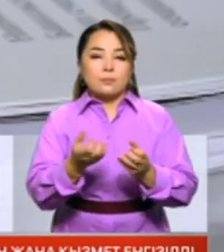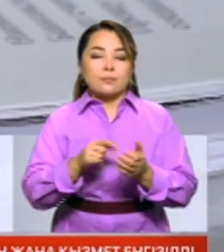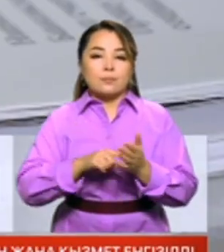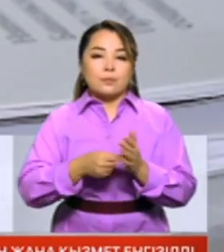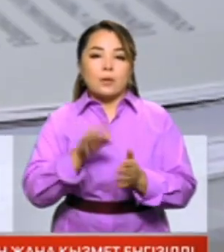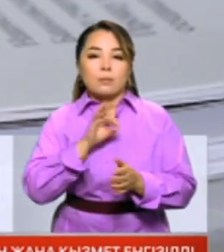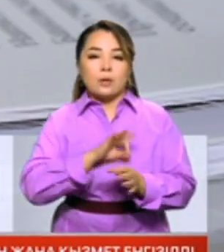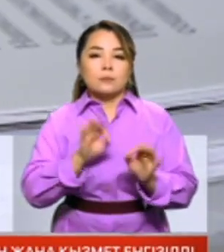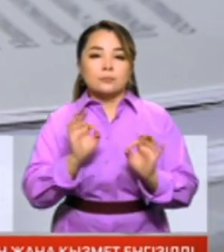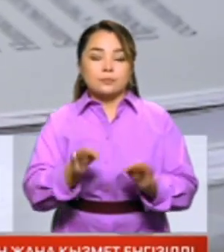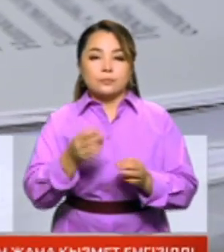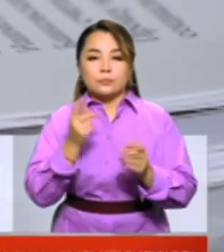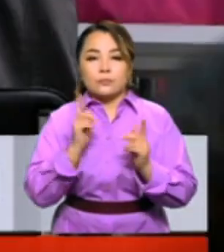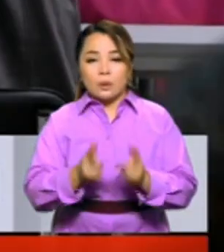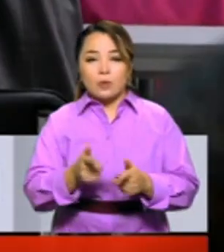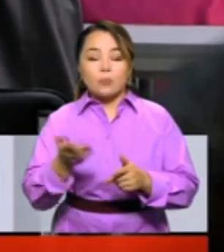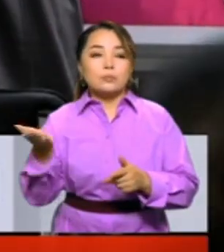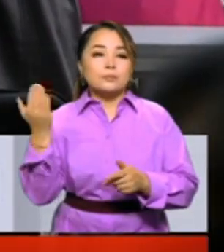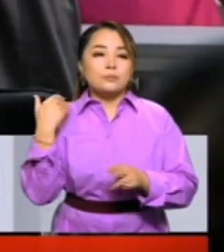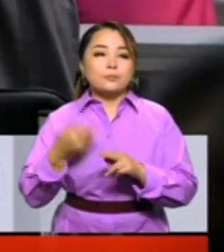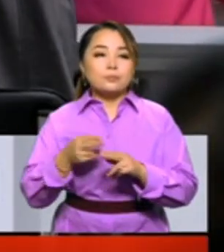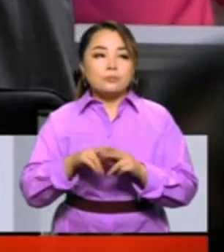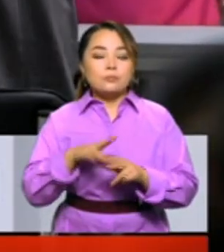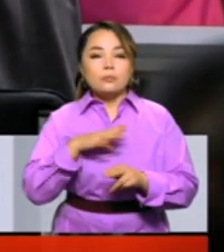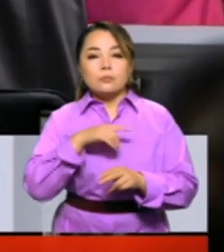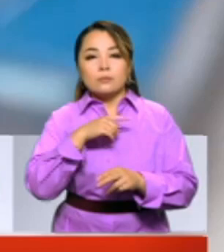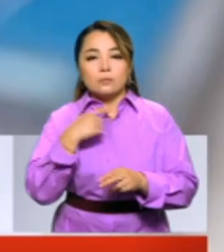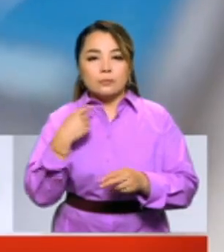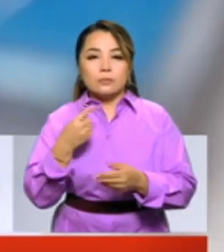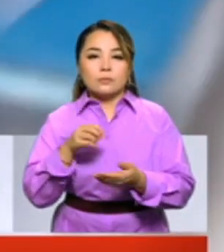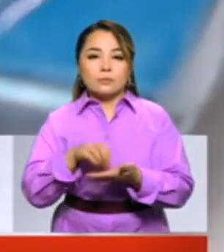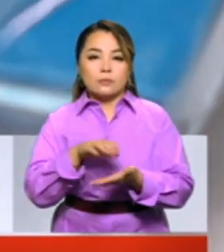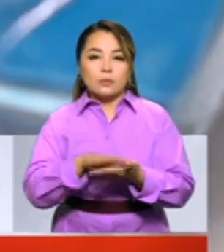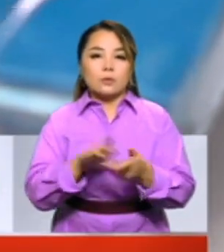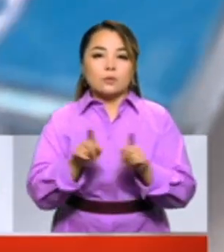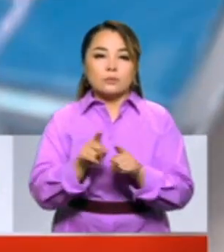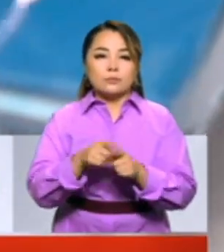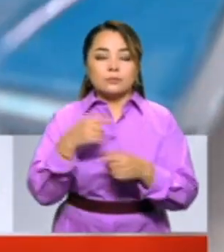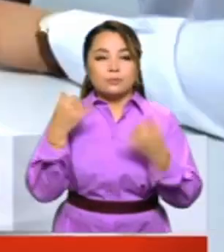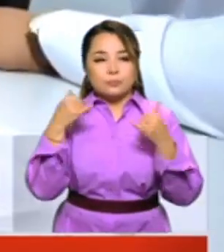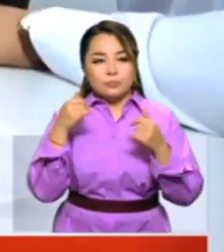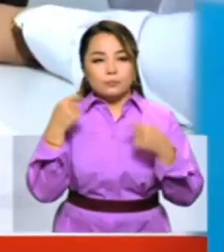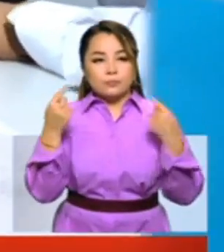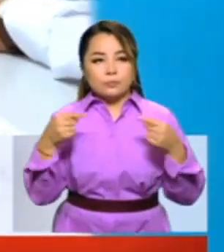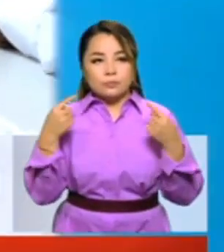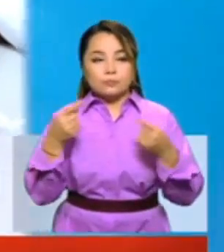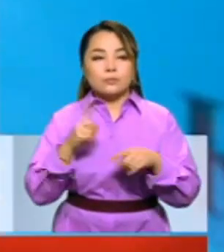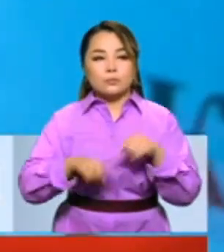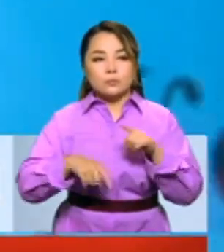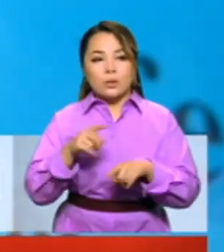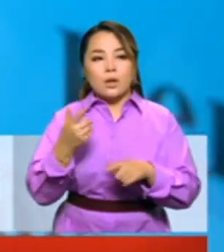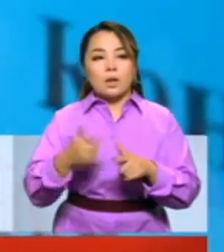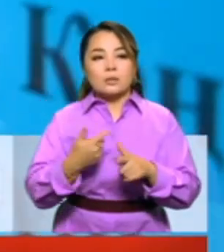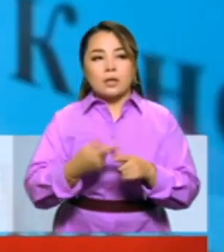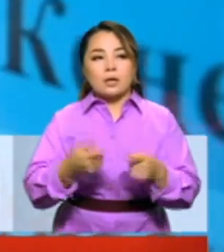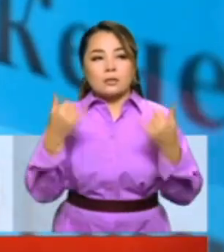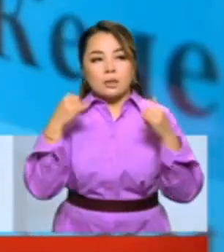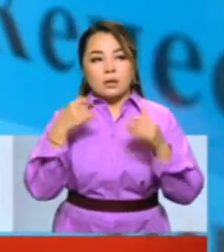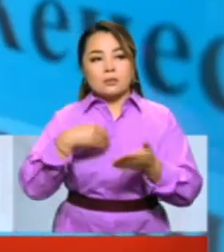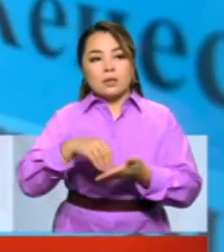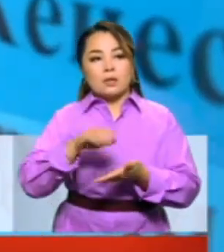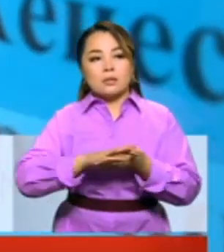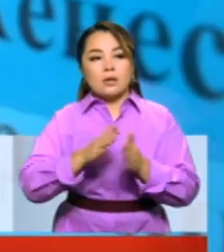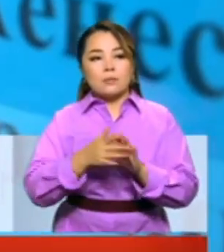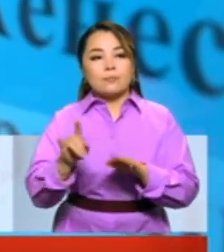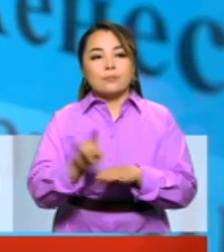мақсатты пайдалануды растау үшін бұрын сойылып тіркеуден шығарылған ұсақ малды және туыстарының атындағы ірі қараны сатып алу